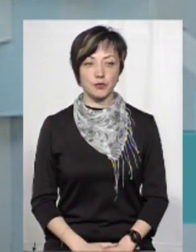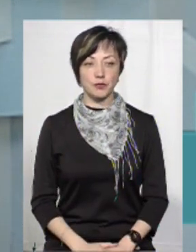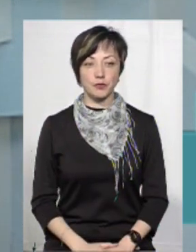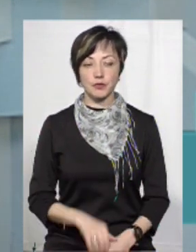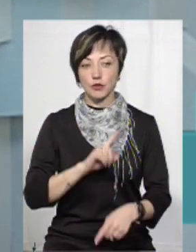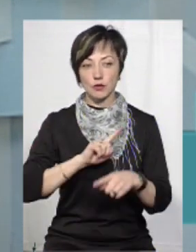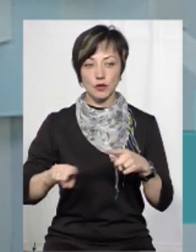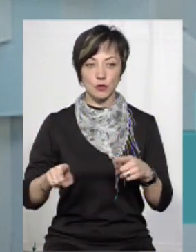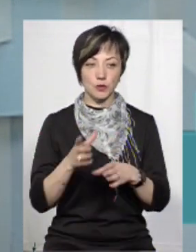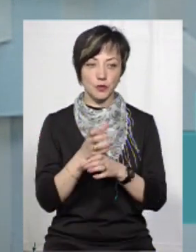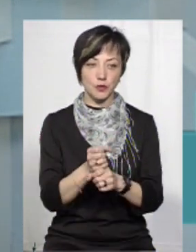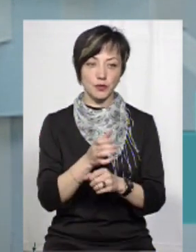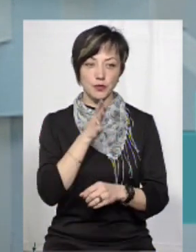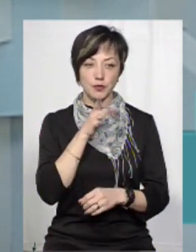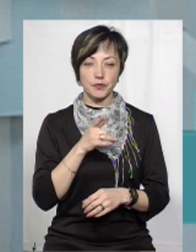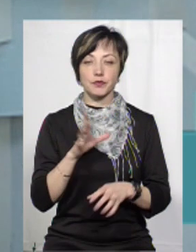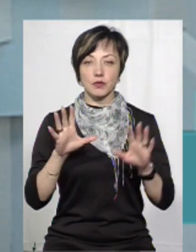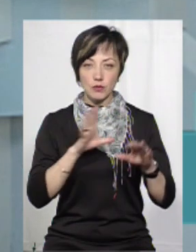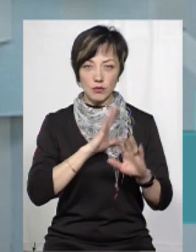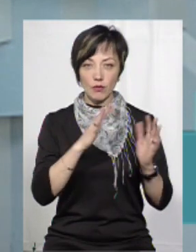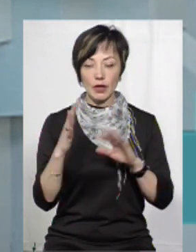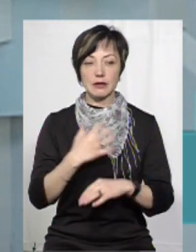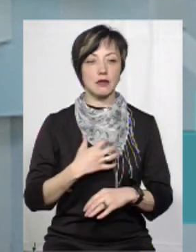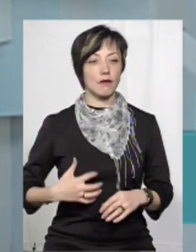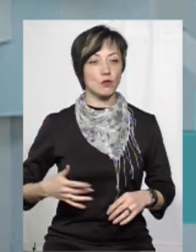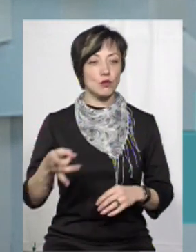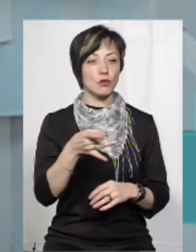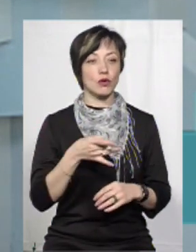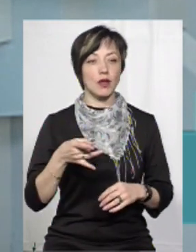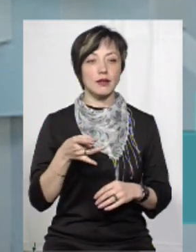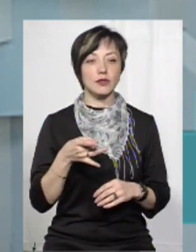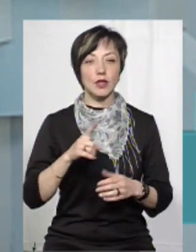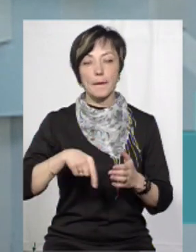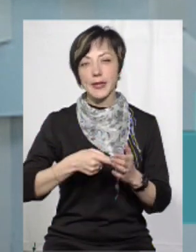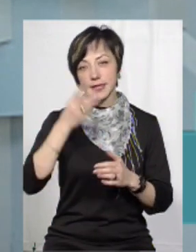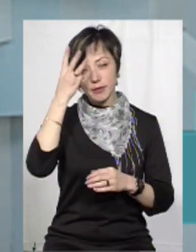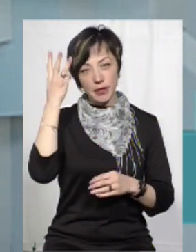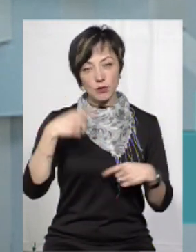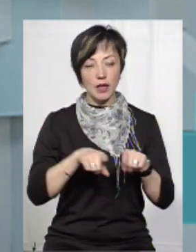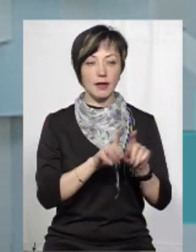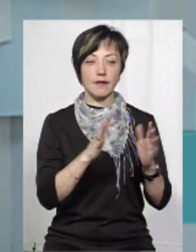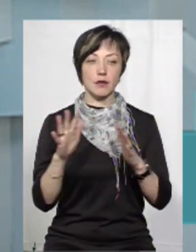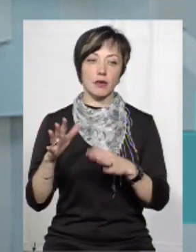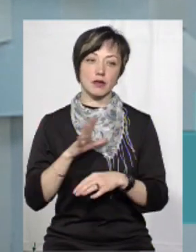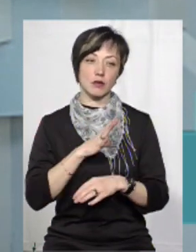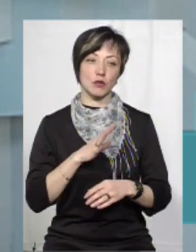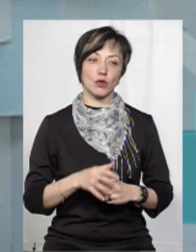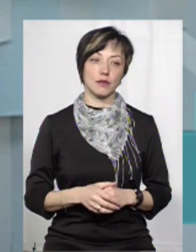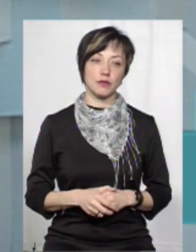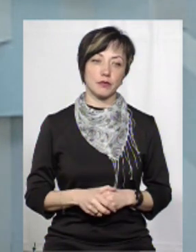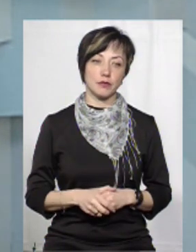терміни. Такі випадки ще були в нас в Славутському районі, по місту Хмельницький такі були випадки.